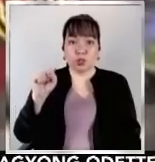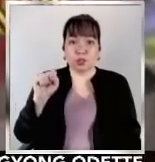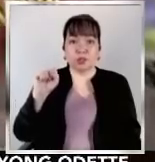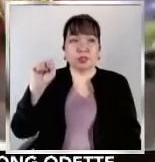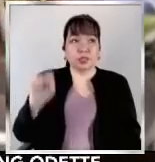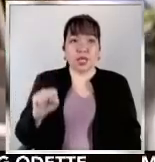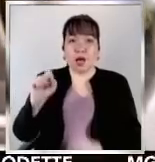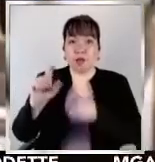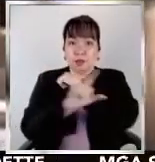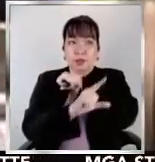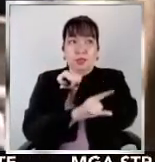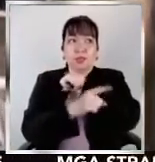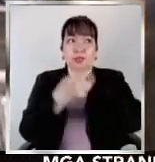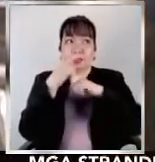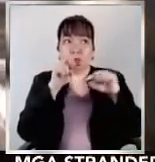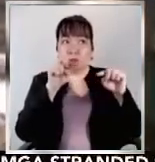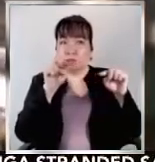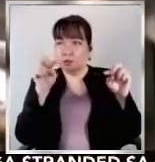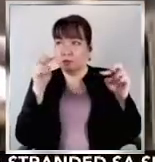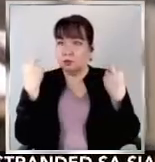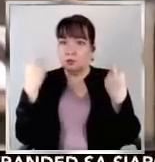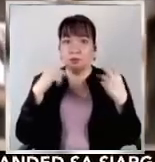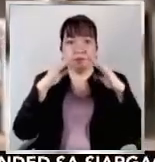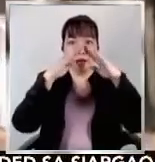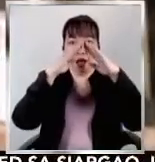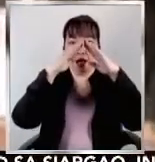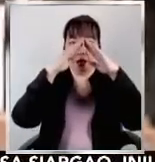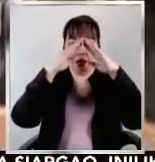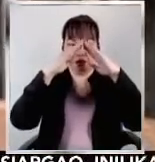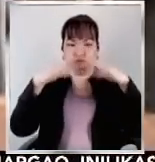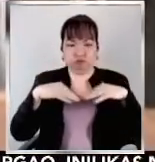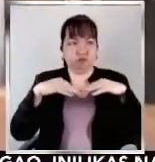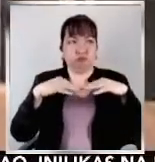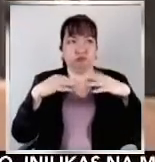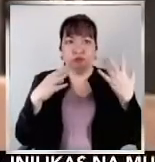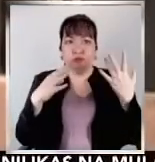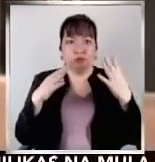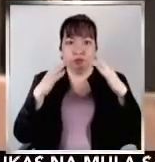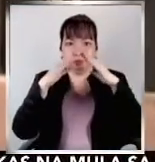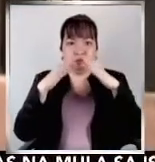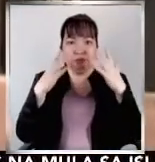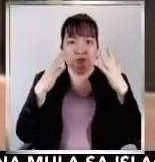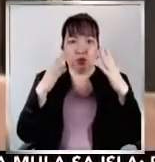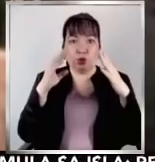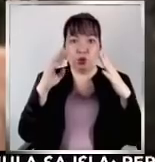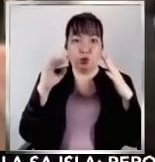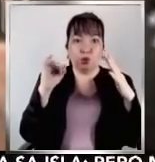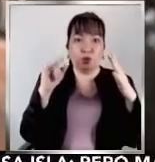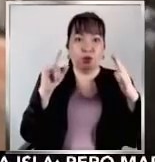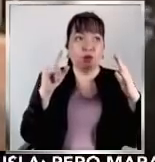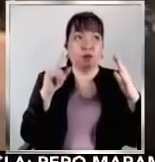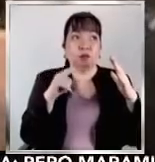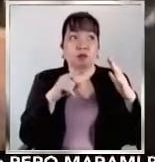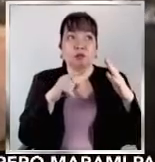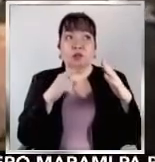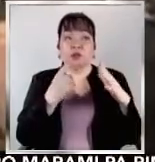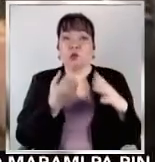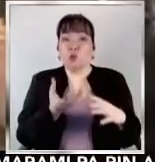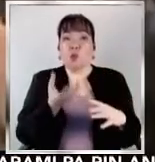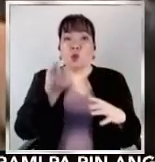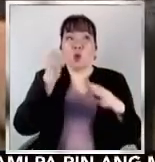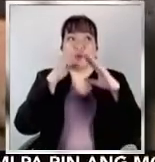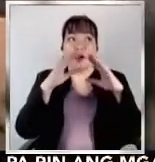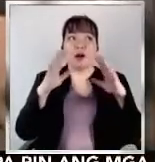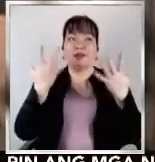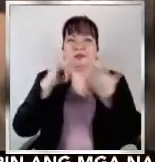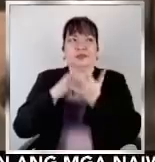ubos talaga mula bubong hanggang dindeng. Yung may-ari ng bahay na to na si ate, nagsabit na lang trapal dito. Dito na lang daw